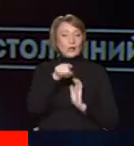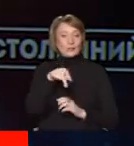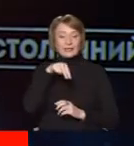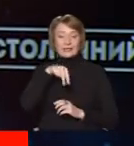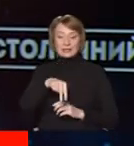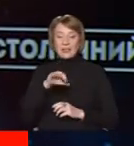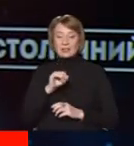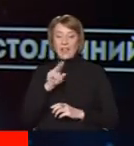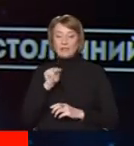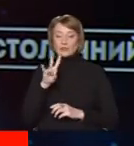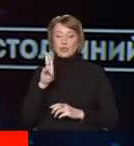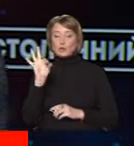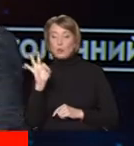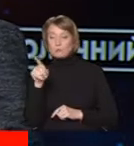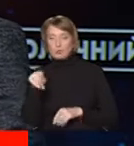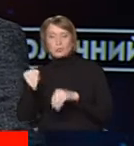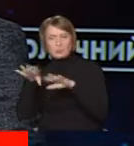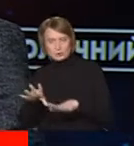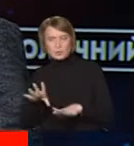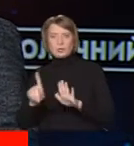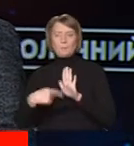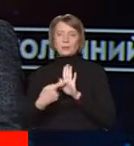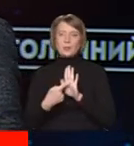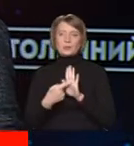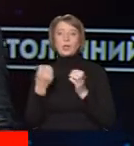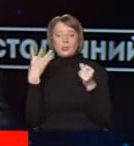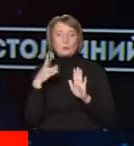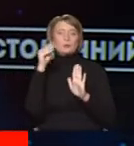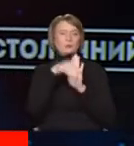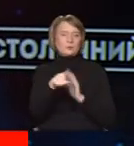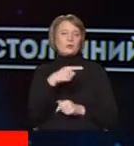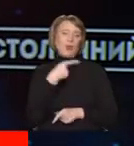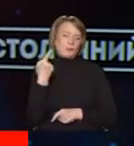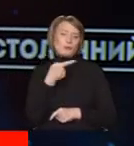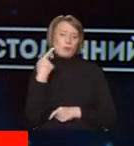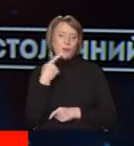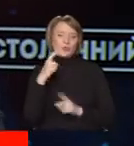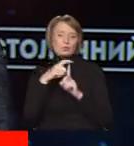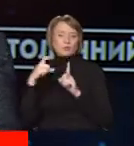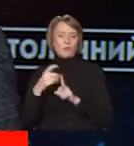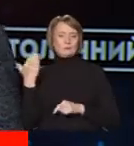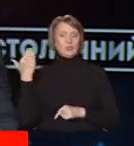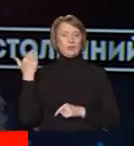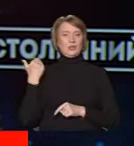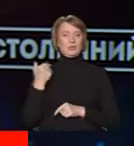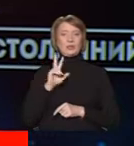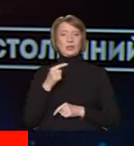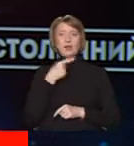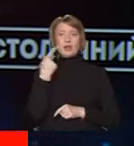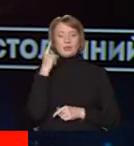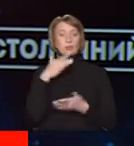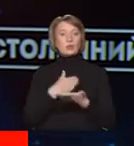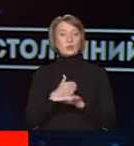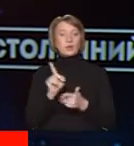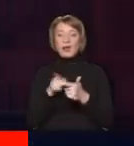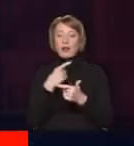вирішить це питання? Так. Чи вони проголосують, і він буде просто так говорити, що це погані попередники, як у нас в політиці заявлено,